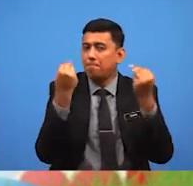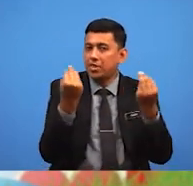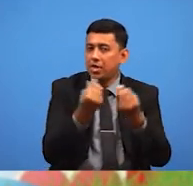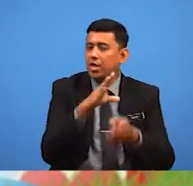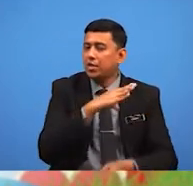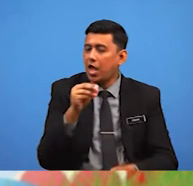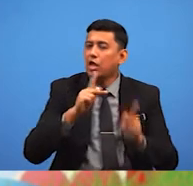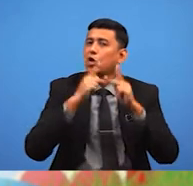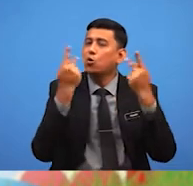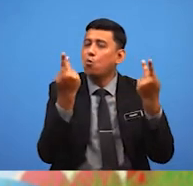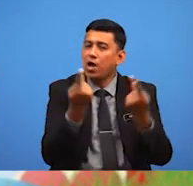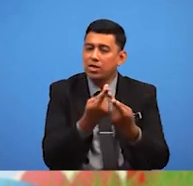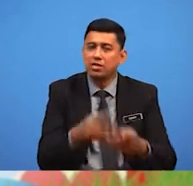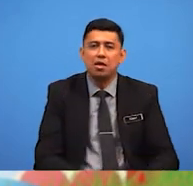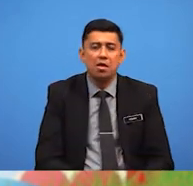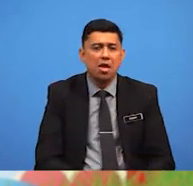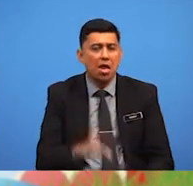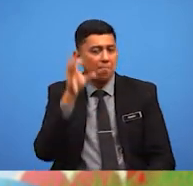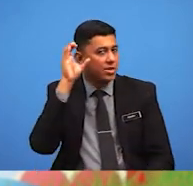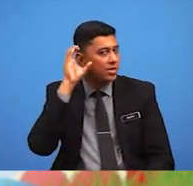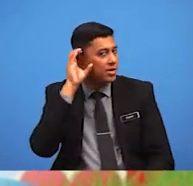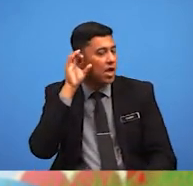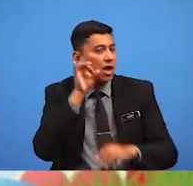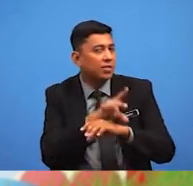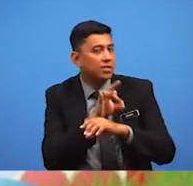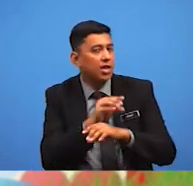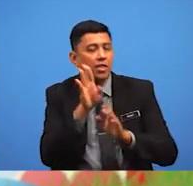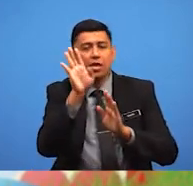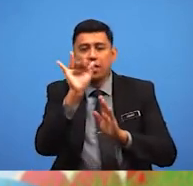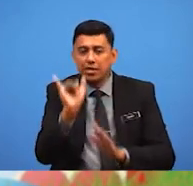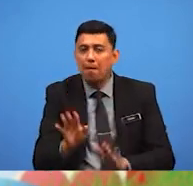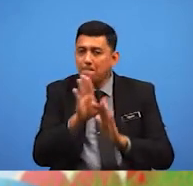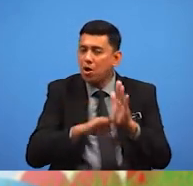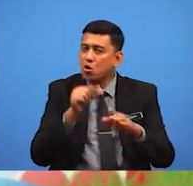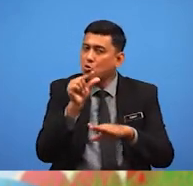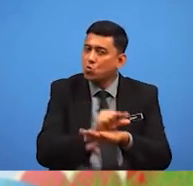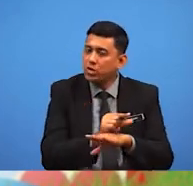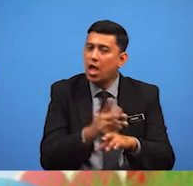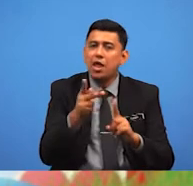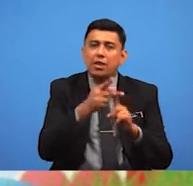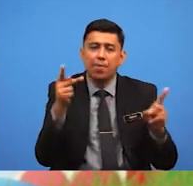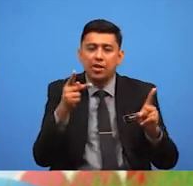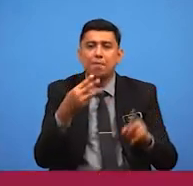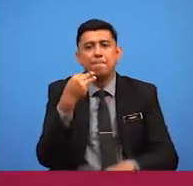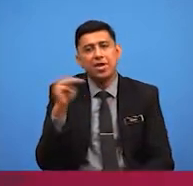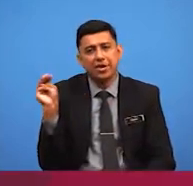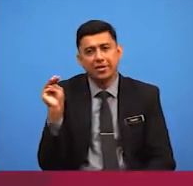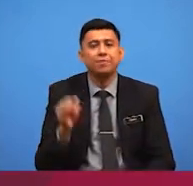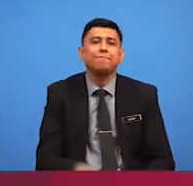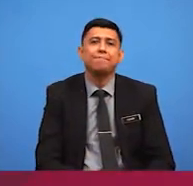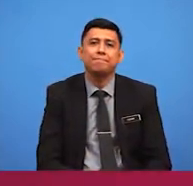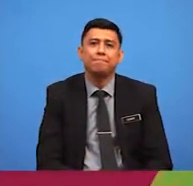anggota keluarga serta mendengar nasihat yang berguna daripada mereka.